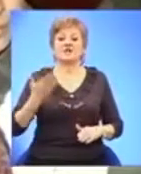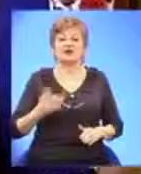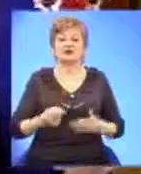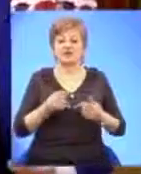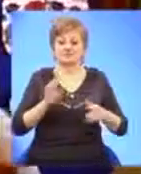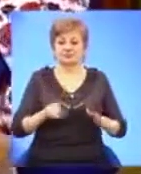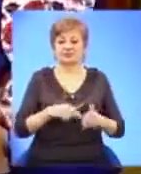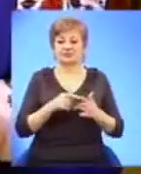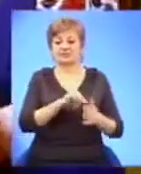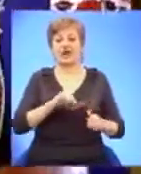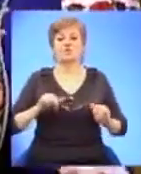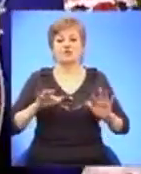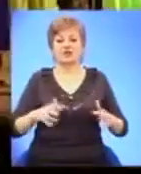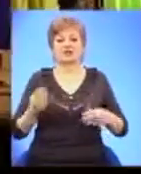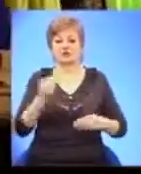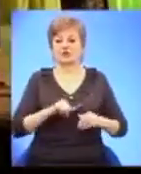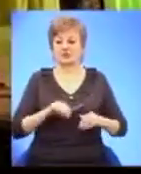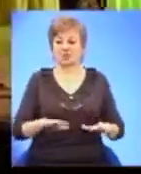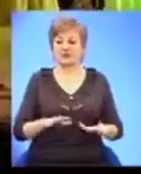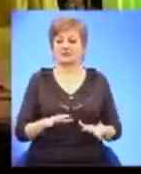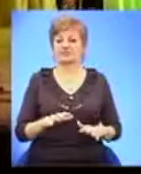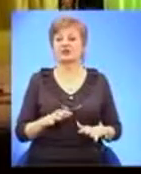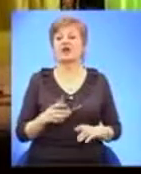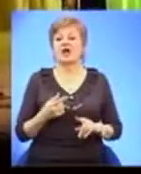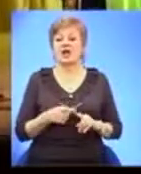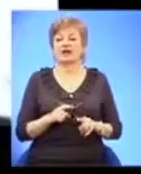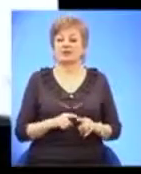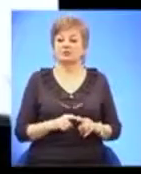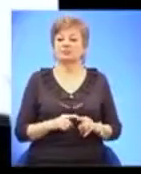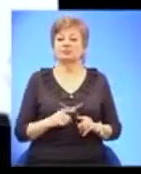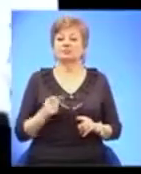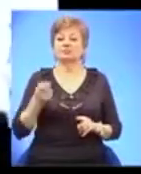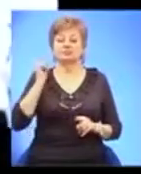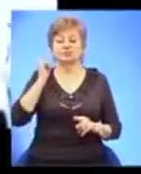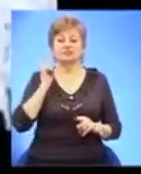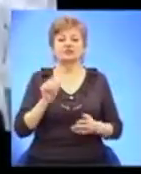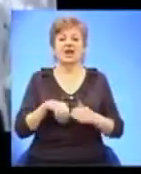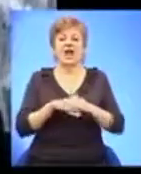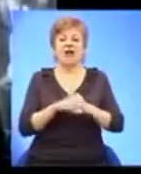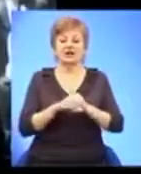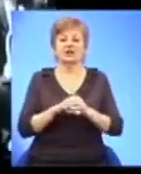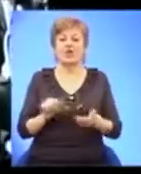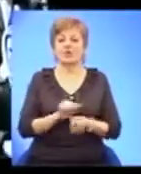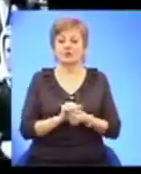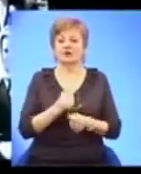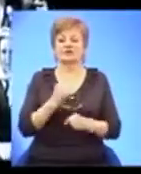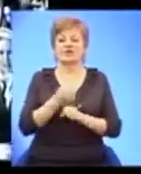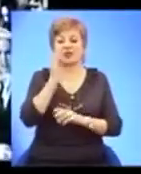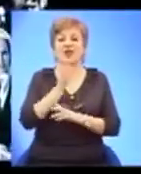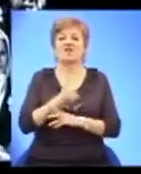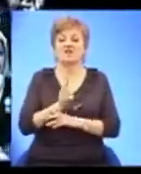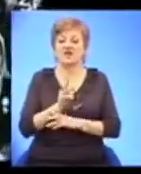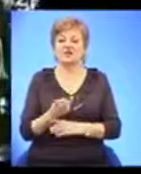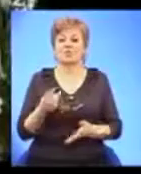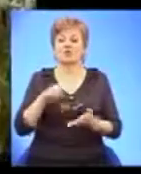місцевих колективів самодіяльності порадували працівників сільського господарства цього дня. За архівними матеріалами, веселівці створили фільм про